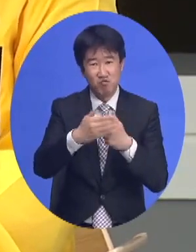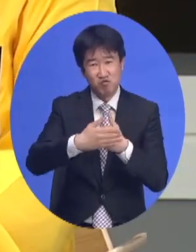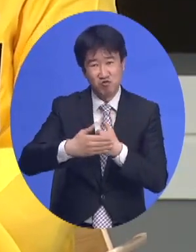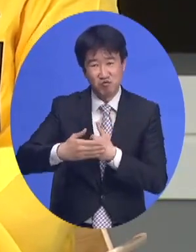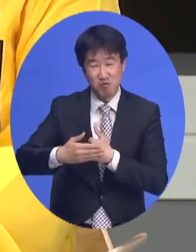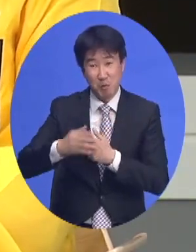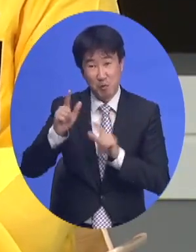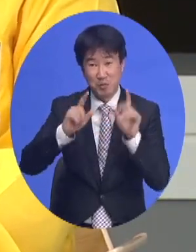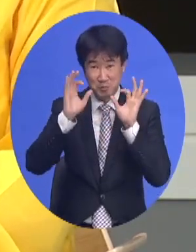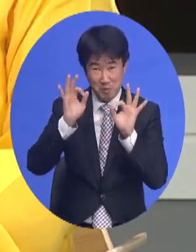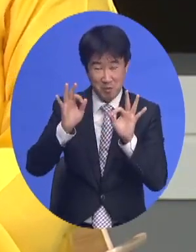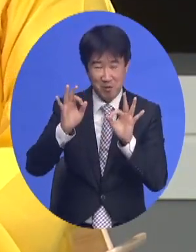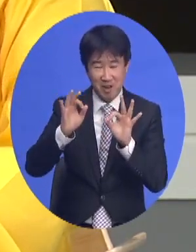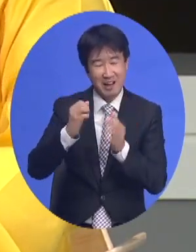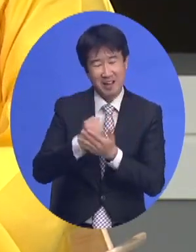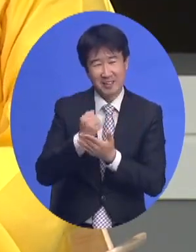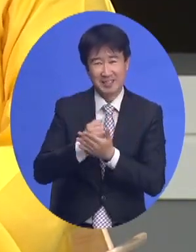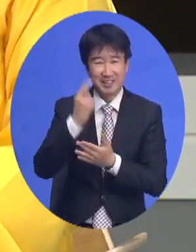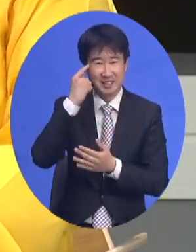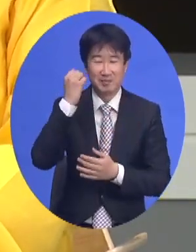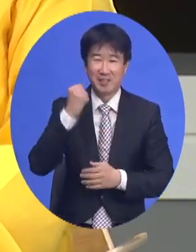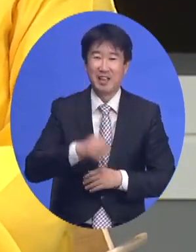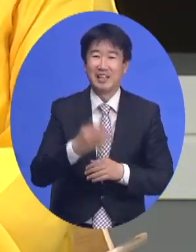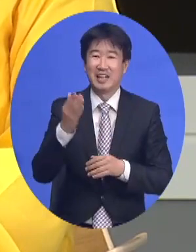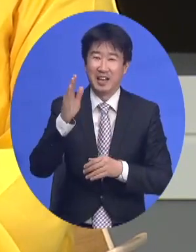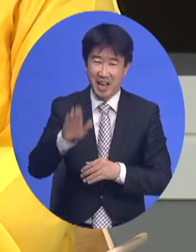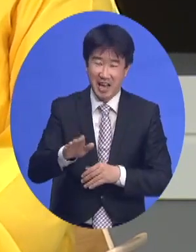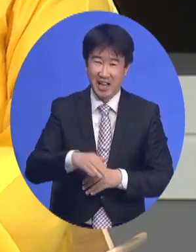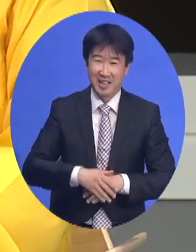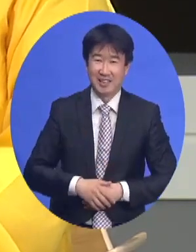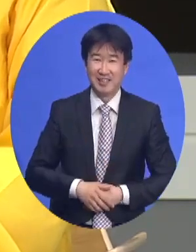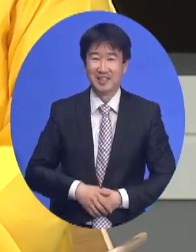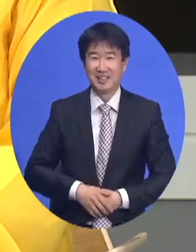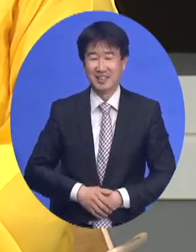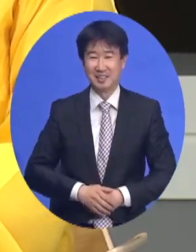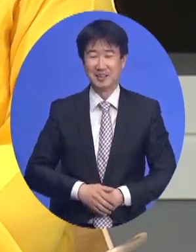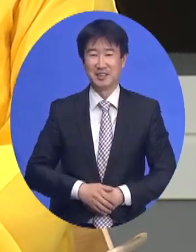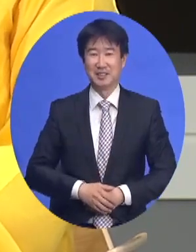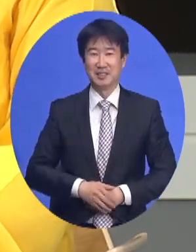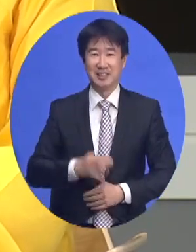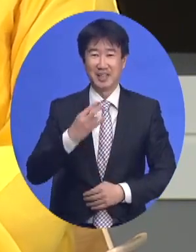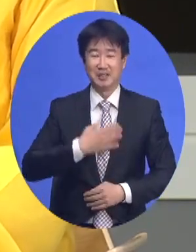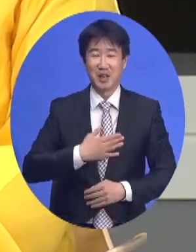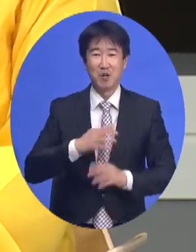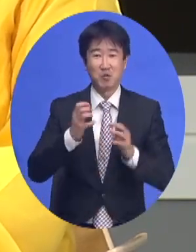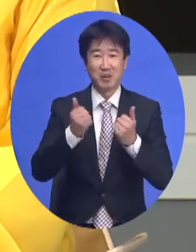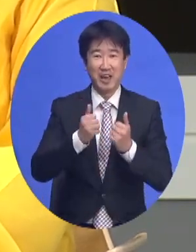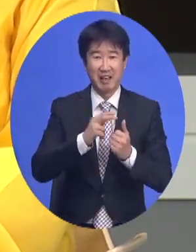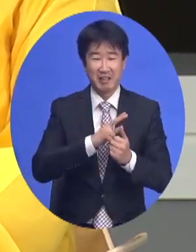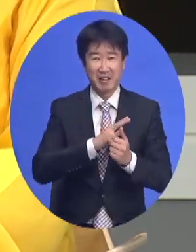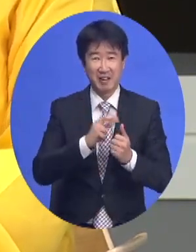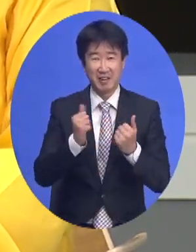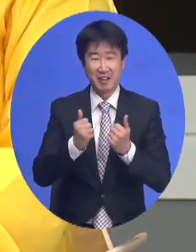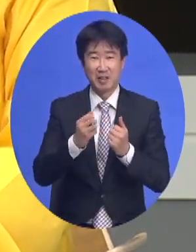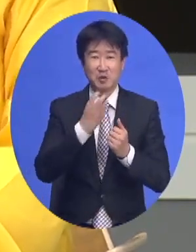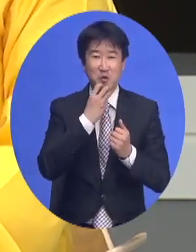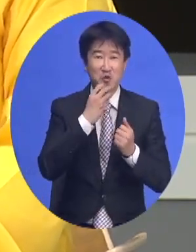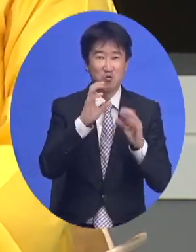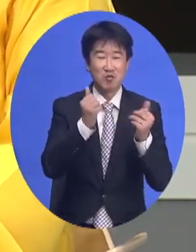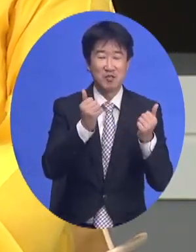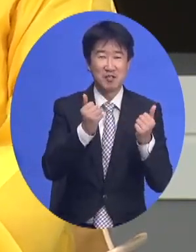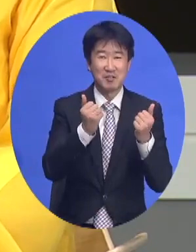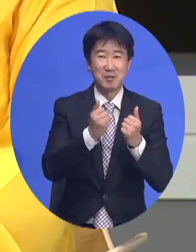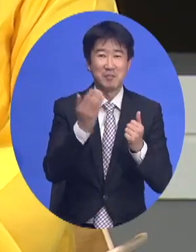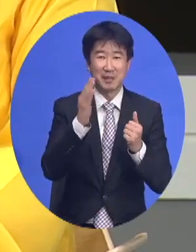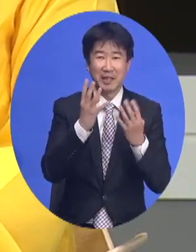받고 있음을 보고 제가 안타깝게 생각합니다. 알겠습니다. 그러나 알겠습니다. 국회에서 할 일도 서울에서 할 일도 많지만